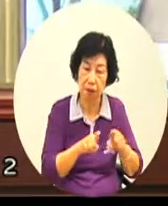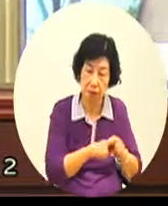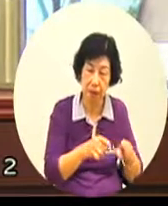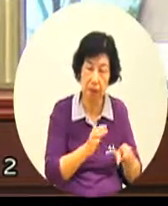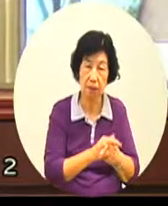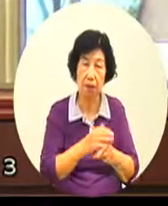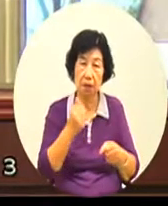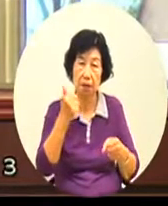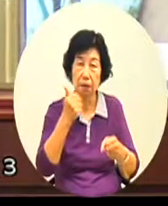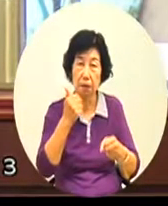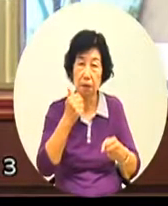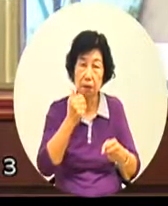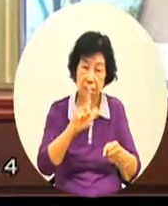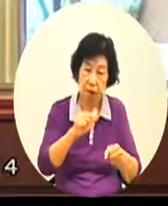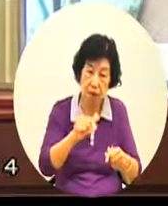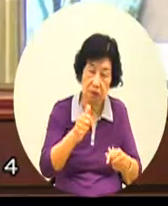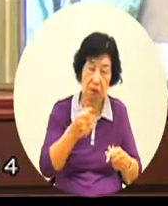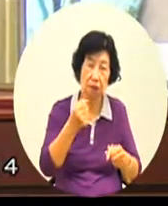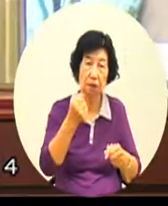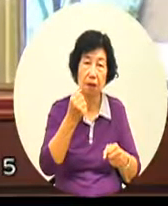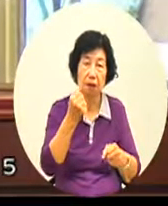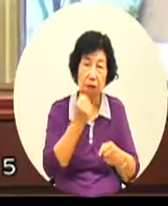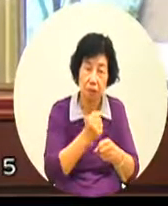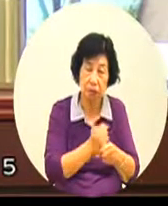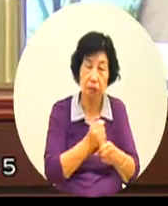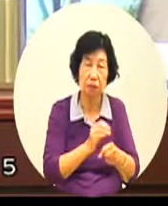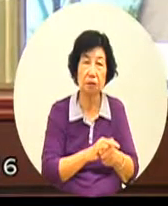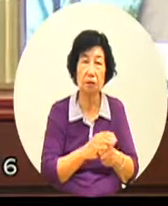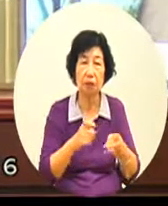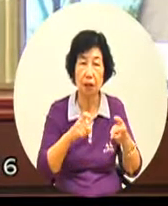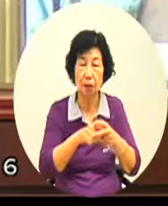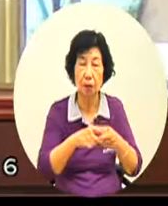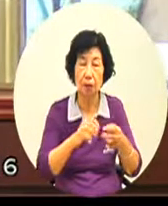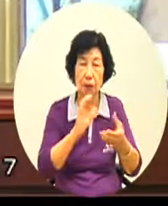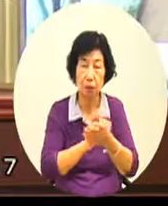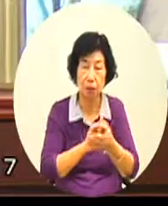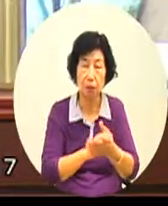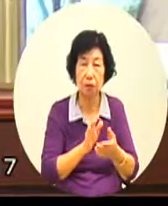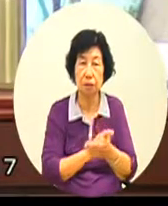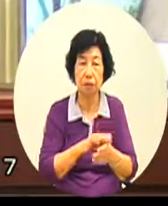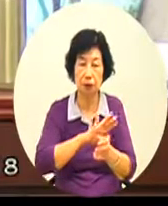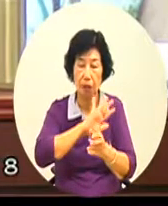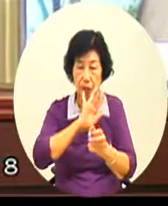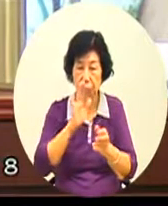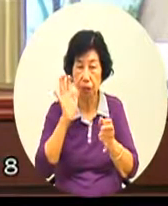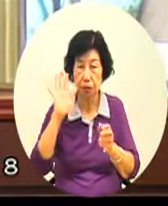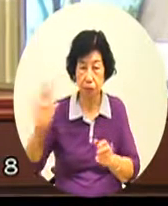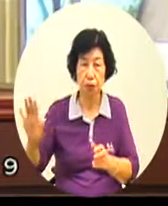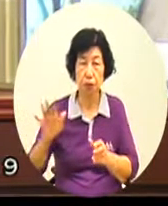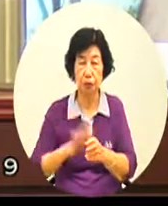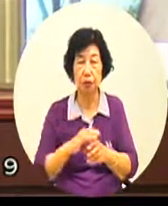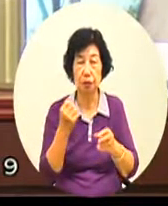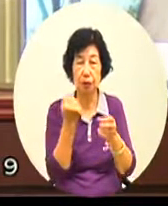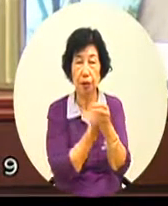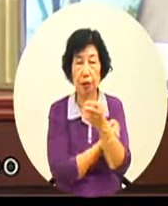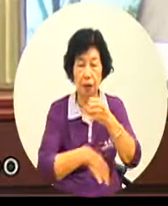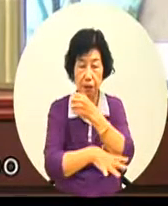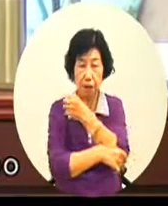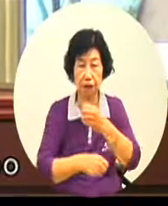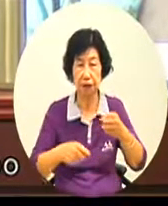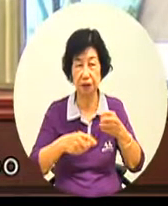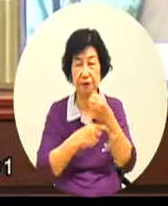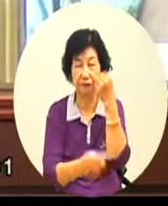一些学校里面的工友雇员他们是属于劳基法，他们就不用上班，所以这样子的假期不一致其